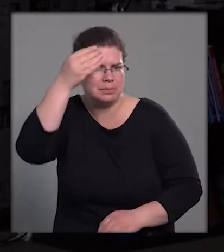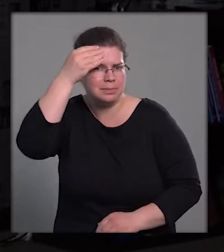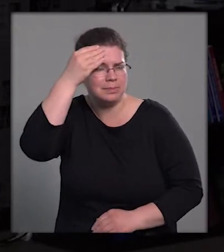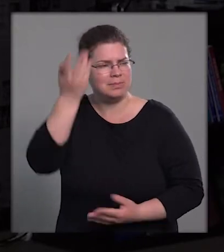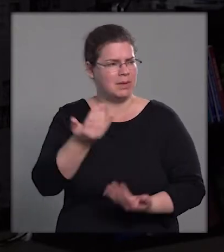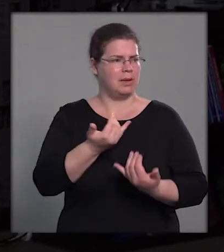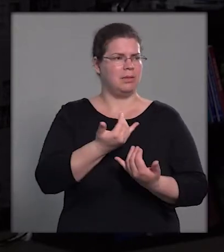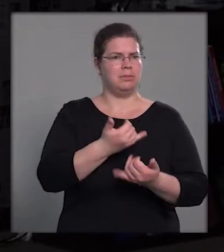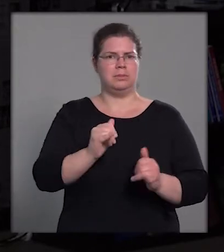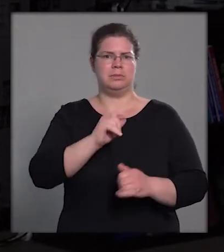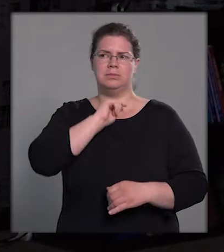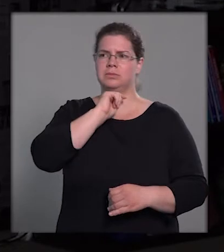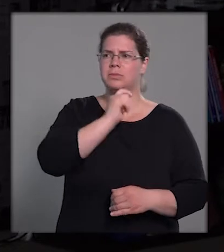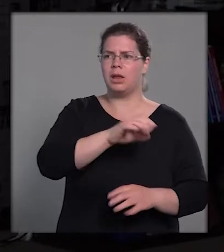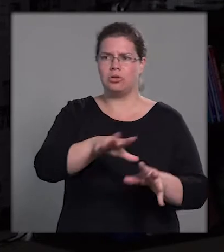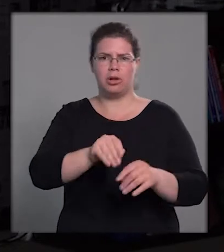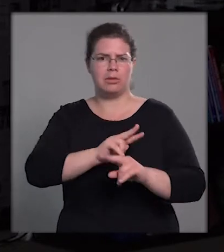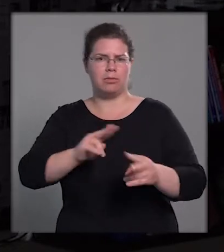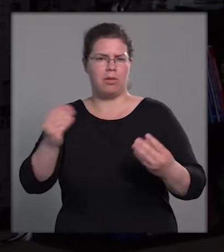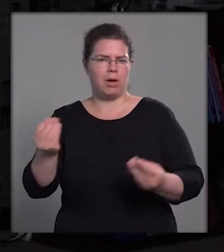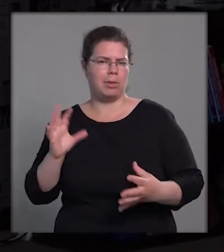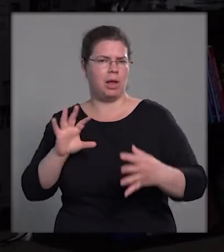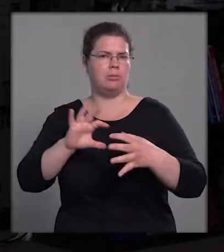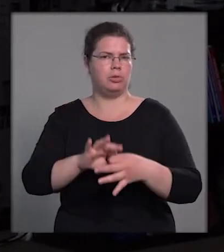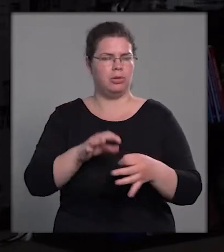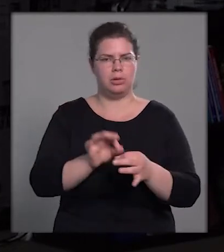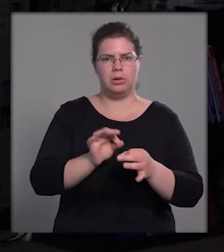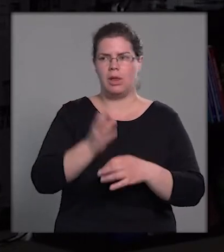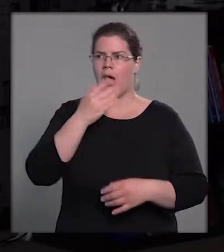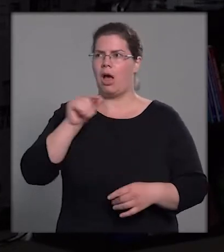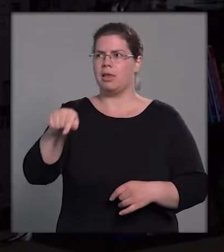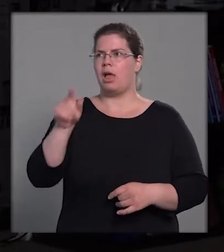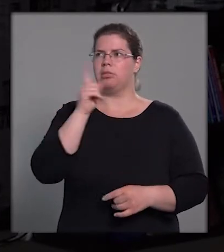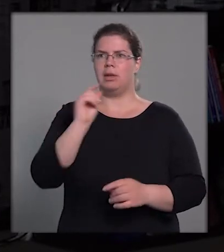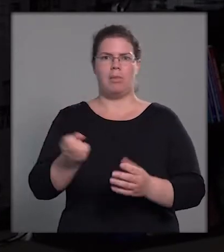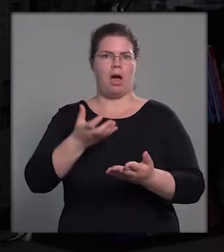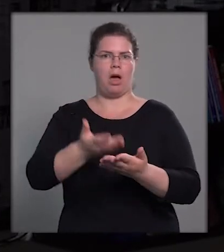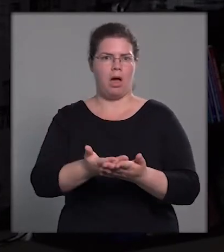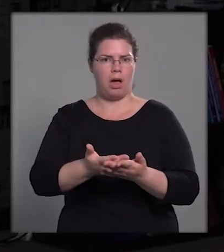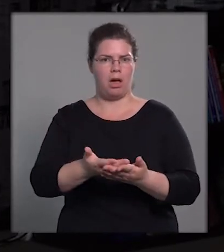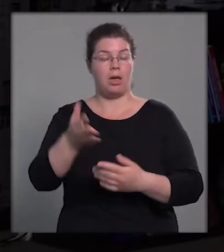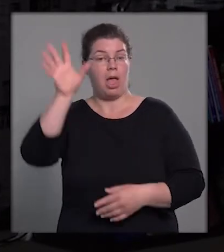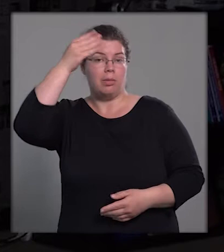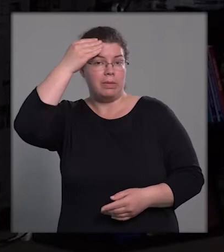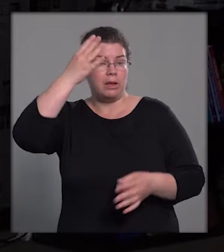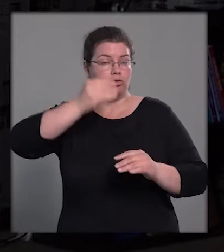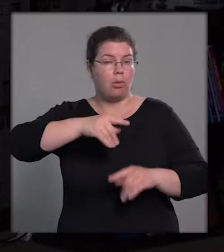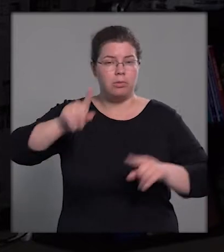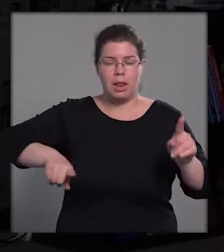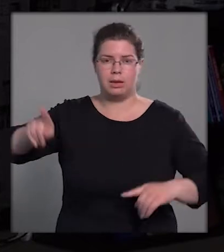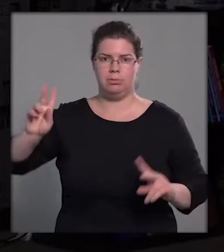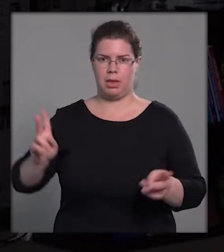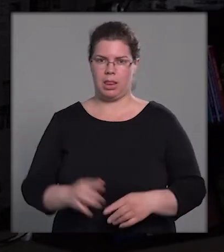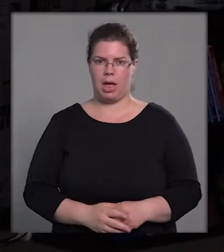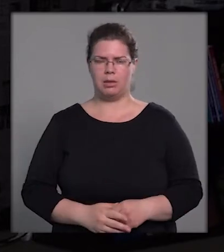lenne valamilyen kapcsolódó története, hogyha ez a téma előkerül. Emlékezni sokféleképpen lehet.